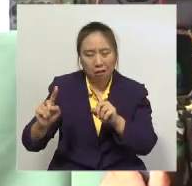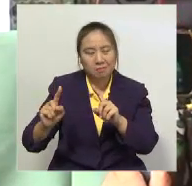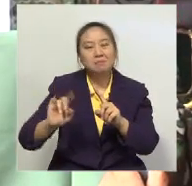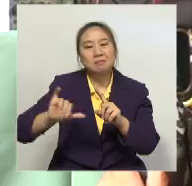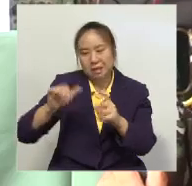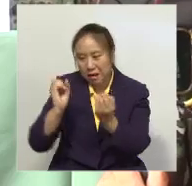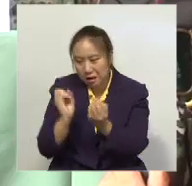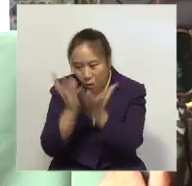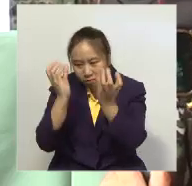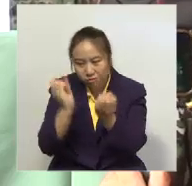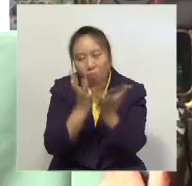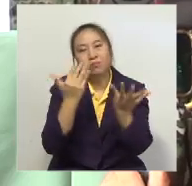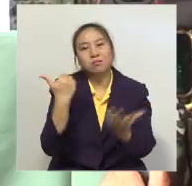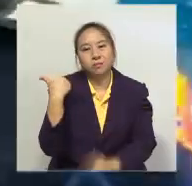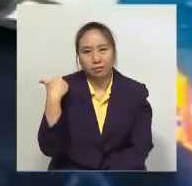ได